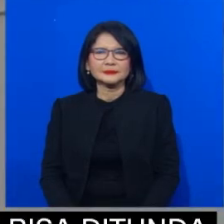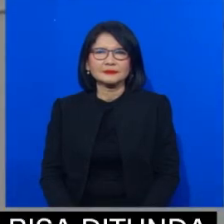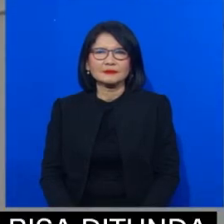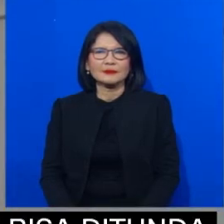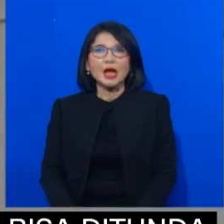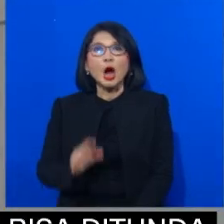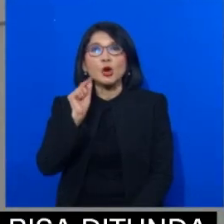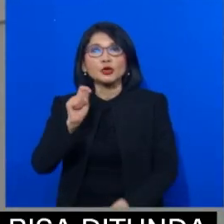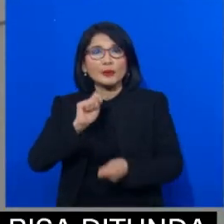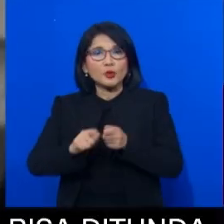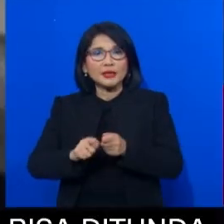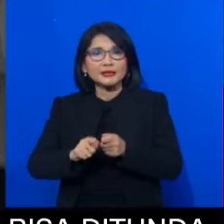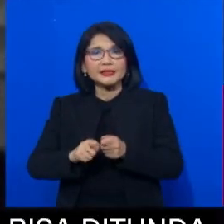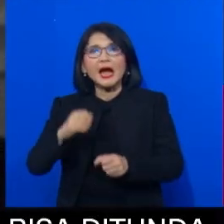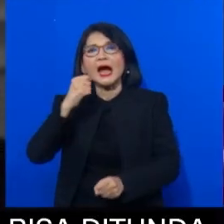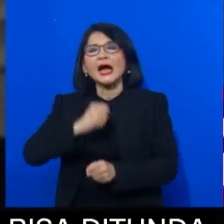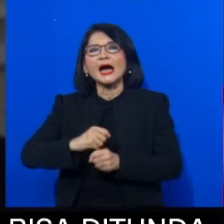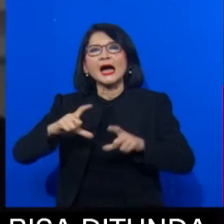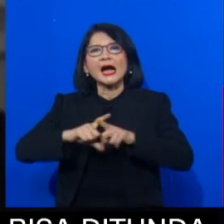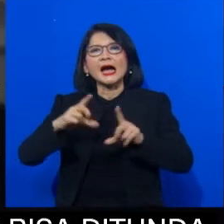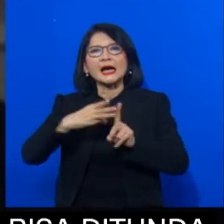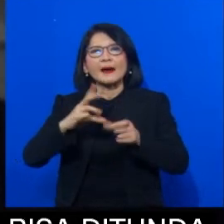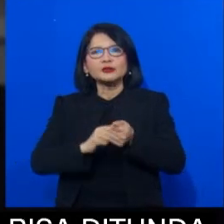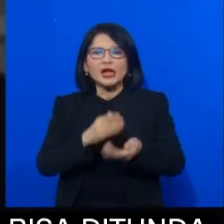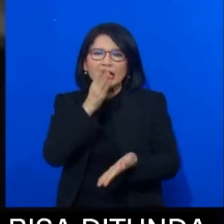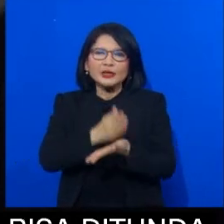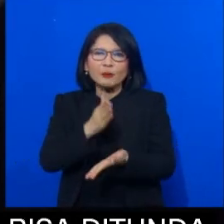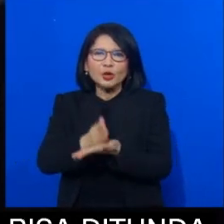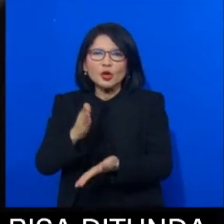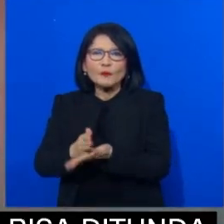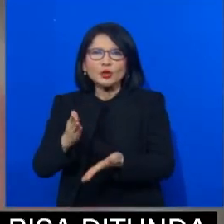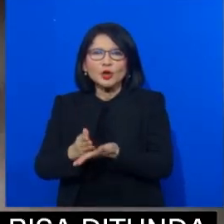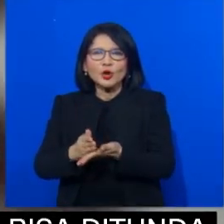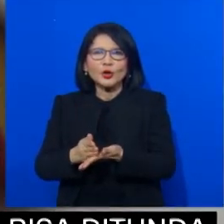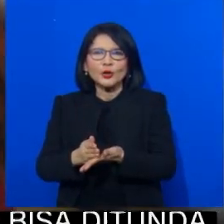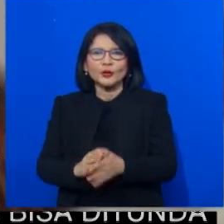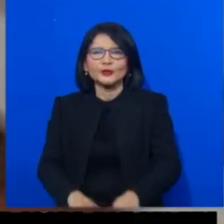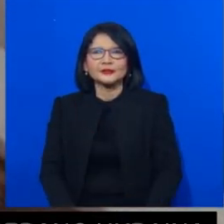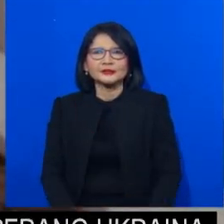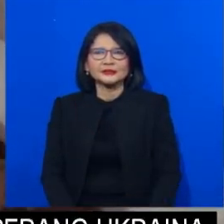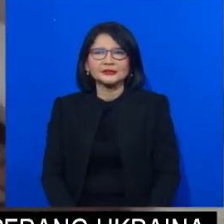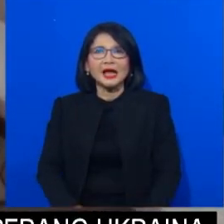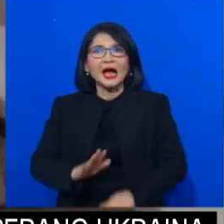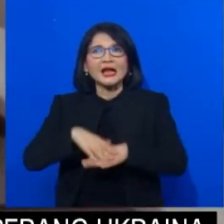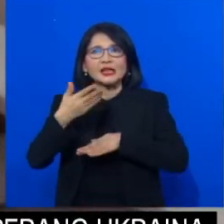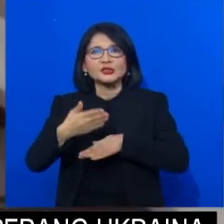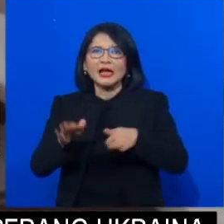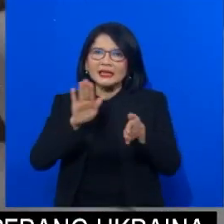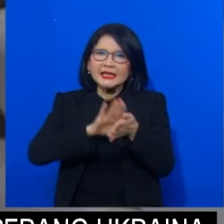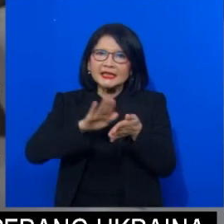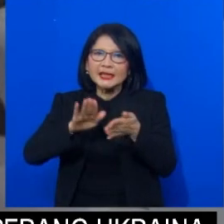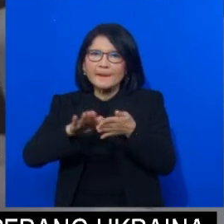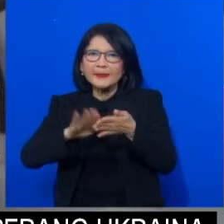Untuk merakitnya, styrofoam dipotong-potong sesuai dengan kebutuhan pesawat yang akan dibuat. Selanjutnya, ditempel dengan lem